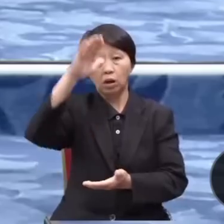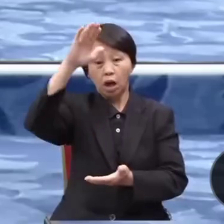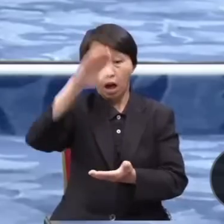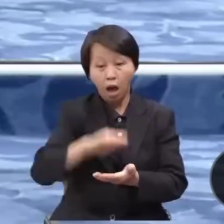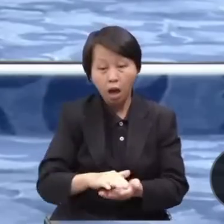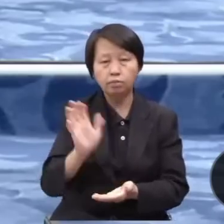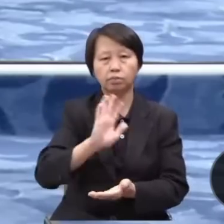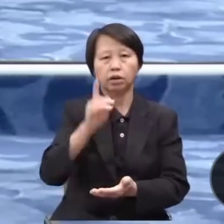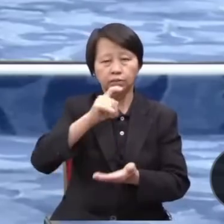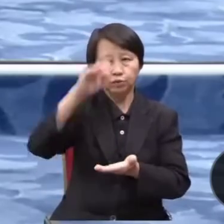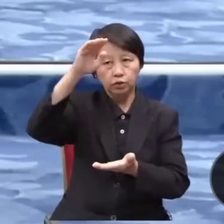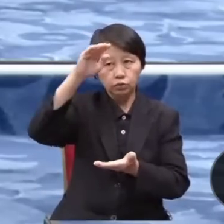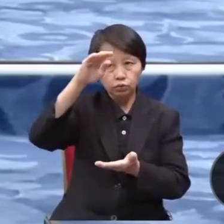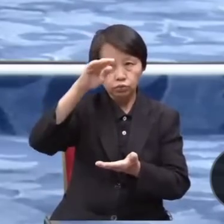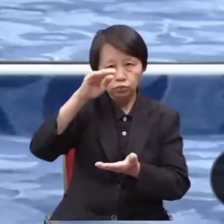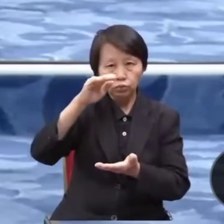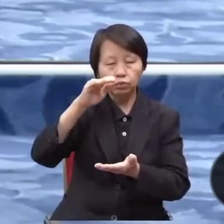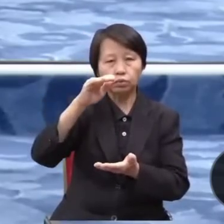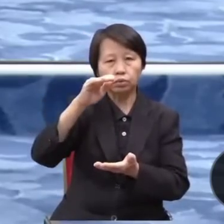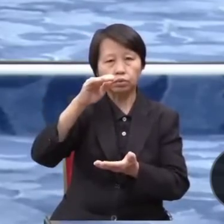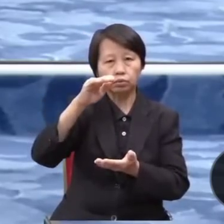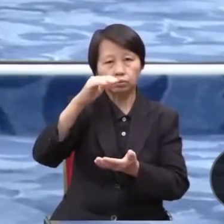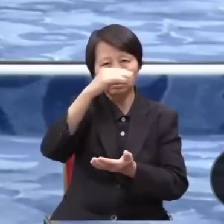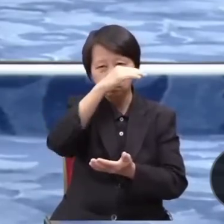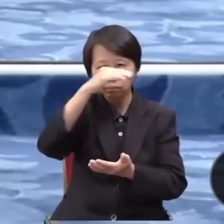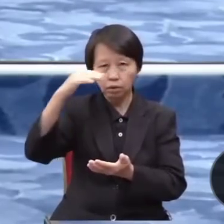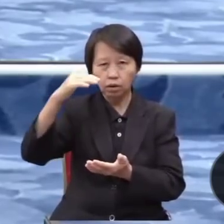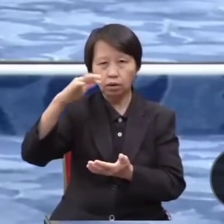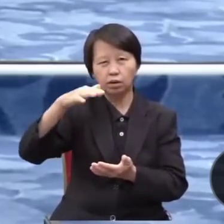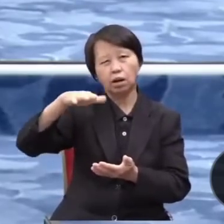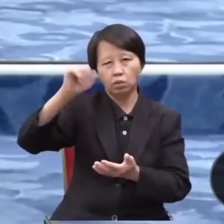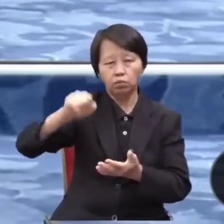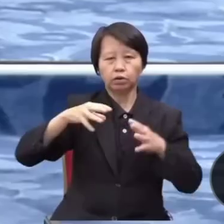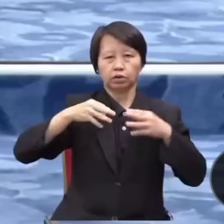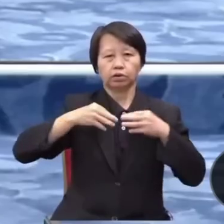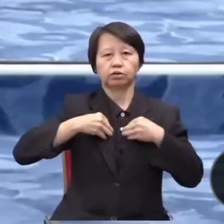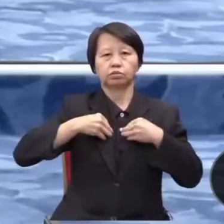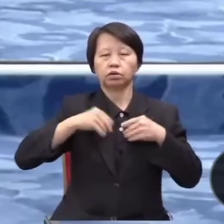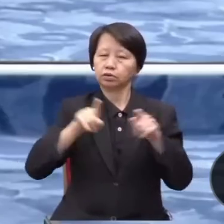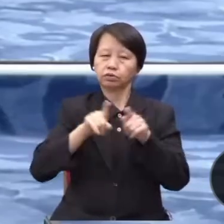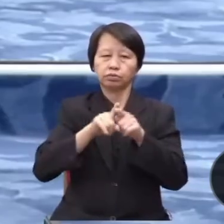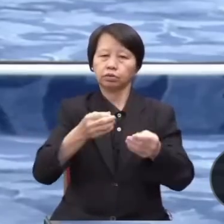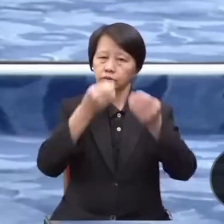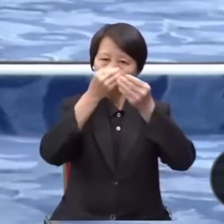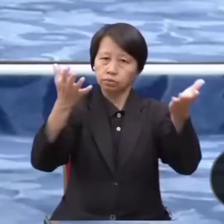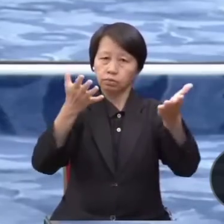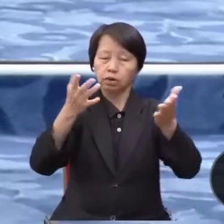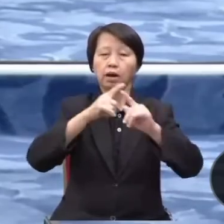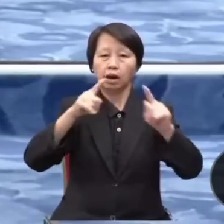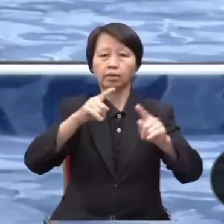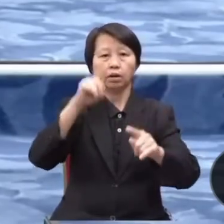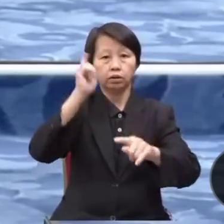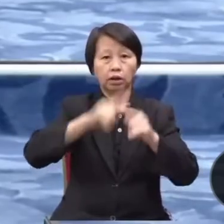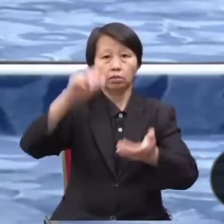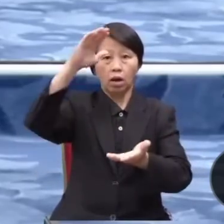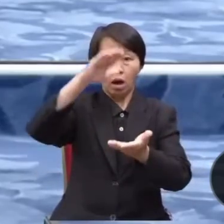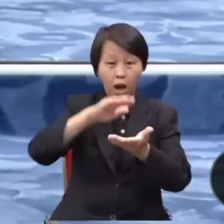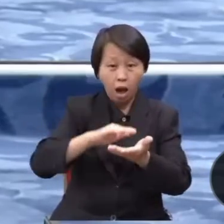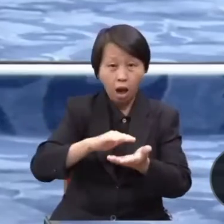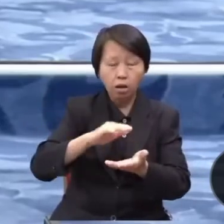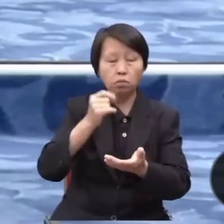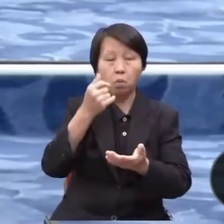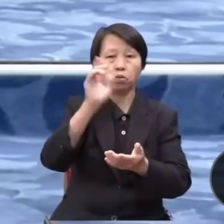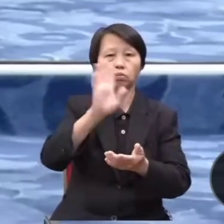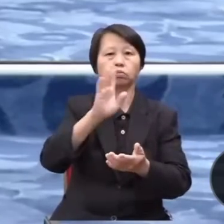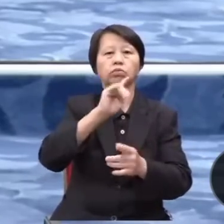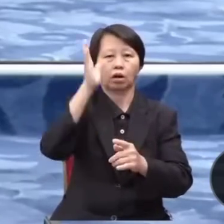turun sehingga ke paras yang dianggap boleh diterima seperti ini diumumkan. Tetapi tidak boleh terlalu mendadak kerana